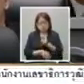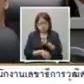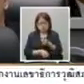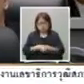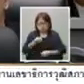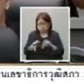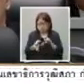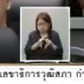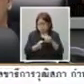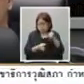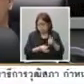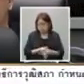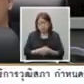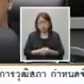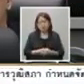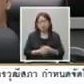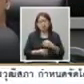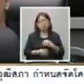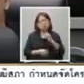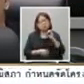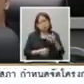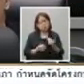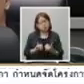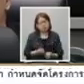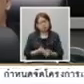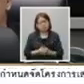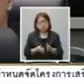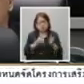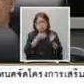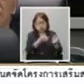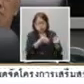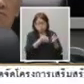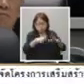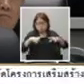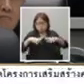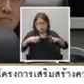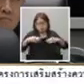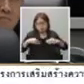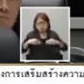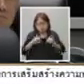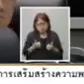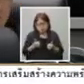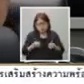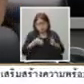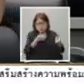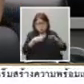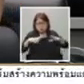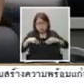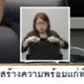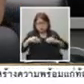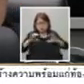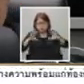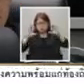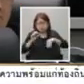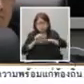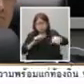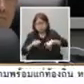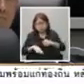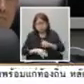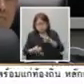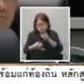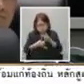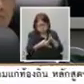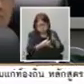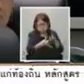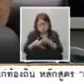าเรื่องนี้เป็นการอภิปรายไม่ไว้วางใจนะรัฐคณะรัฐมนตรีเป็นรายบุคค